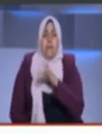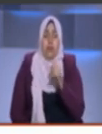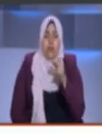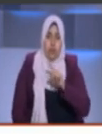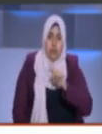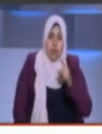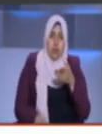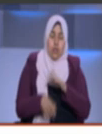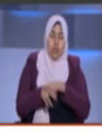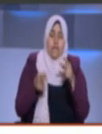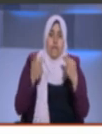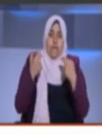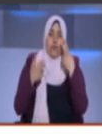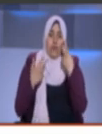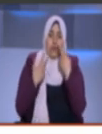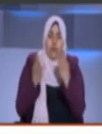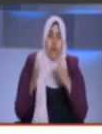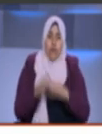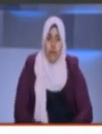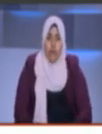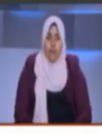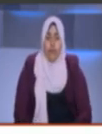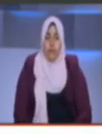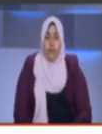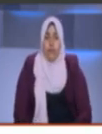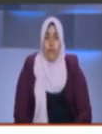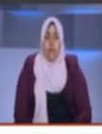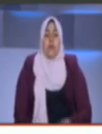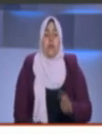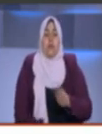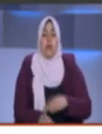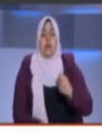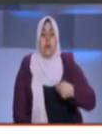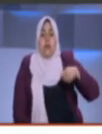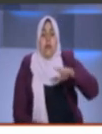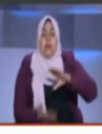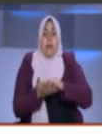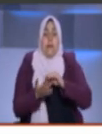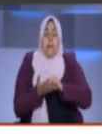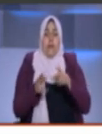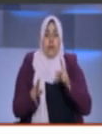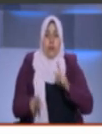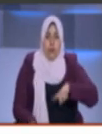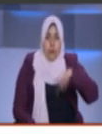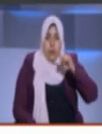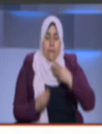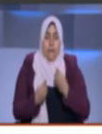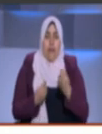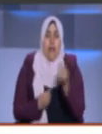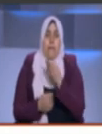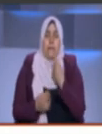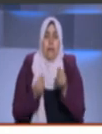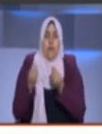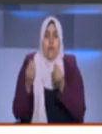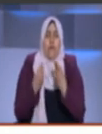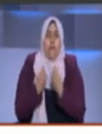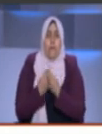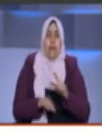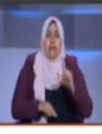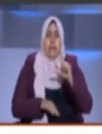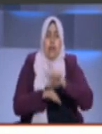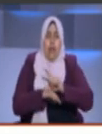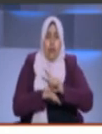عبر الفيديو كونفرنس. أيضا بدأت اليوم بجولة من المفاوضات بين الاتحاد الأوروبي